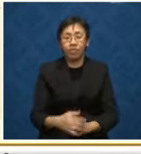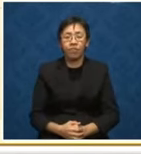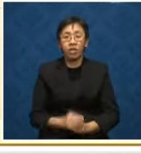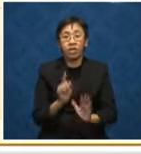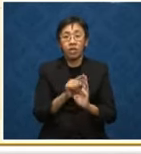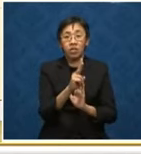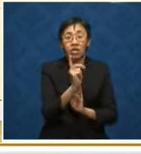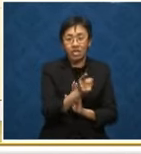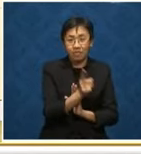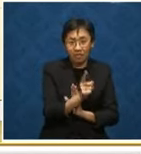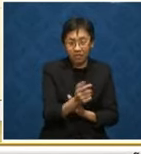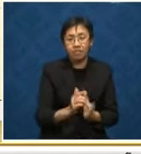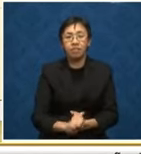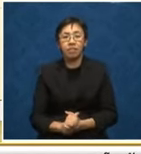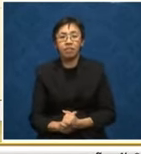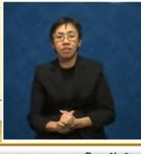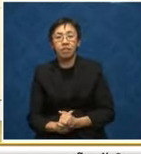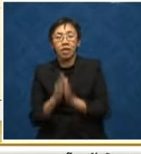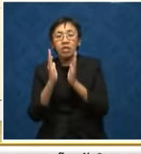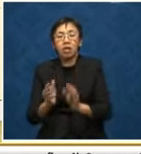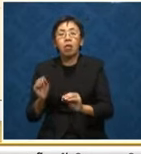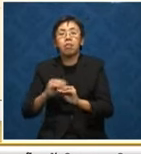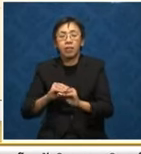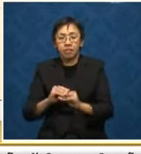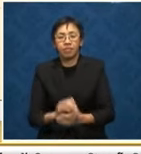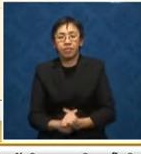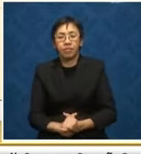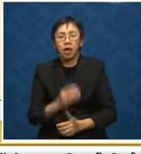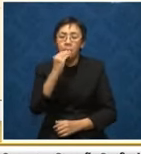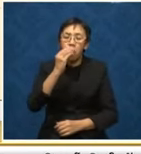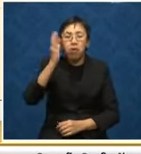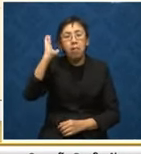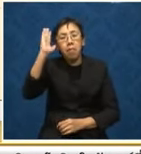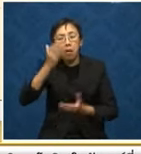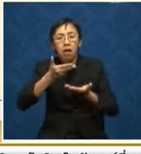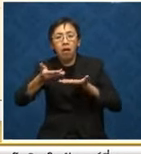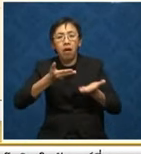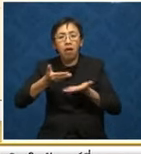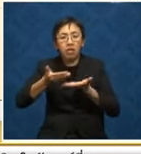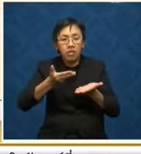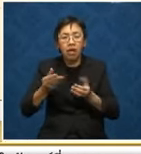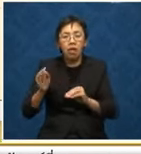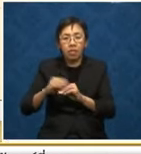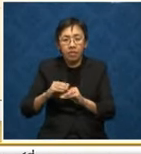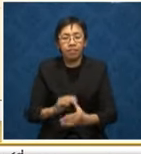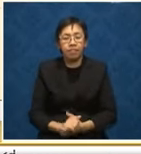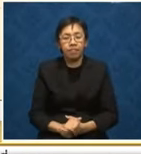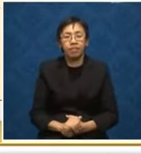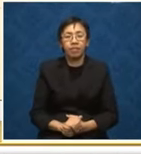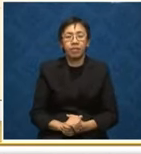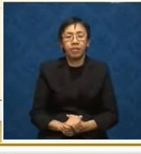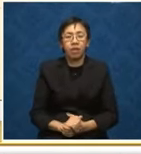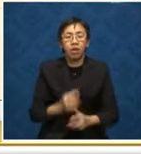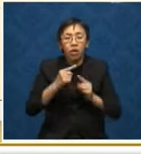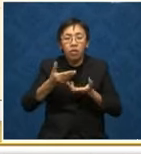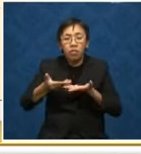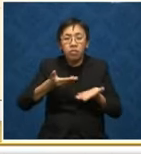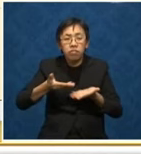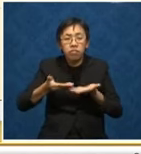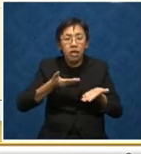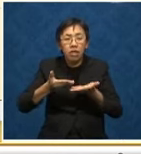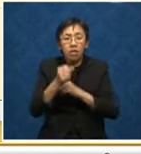ต่ว่าเพิ่มเป็นจำนวนผู้ที่จะมาขอหารือผมขอย้ำอีกครั้งตอนหารือเขา